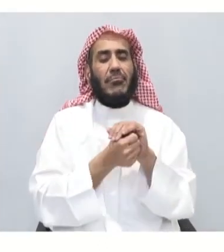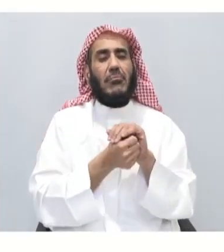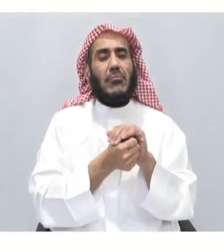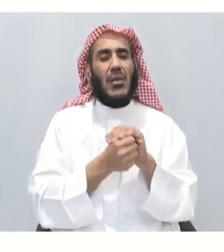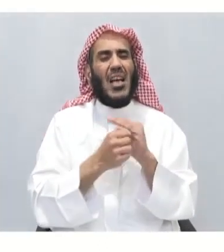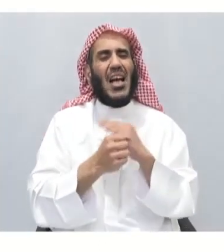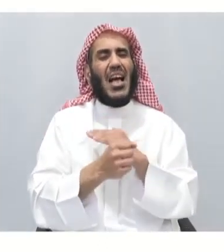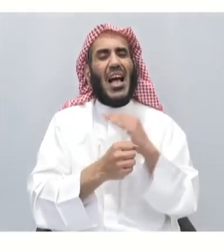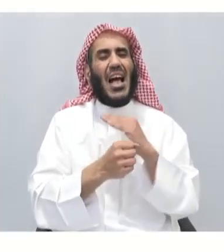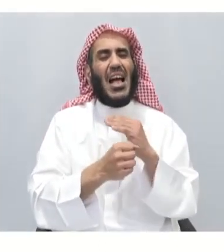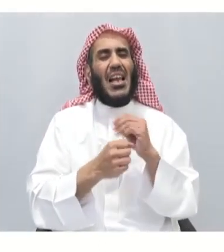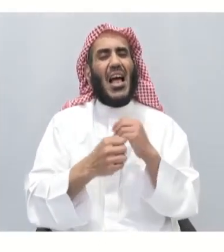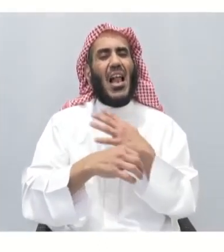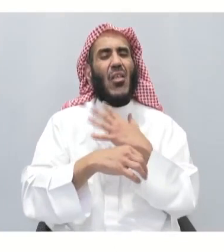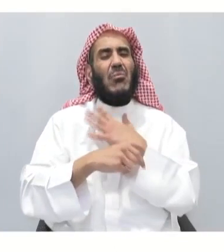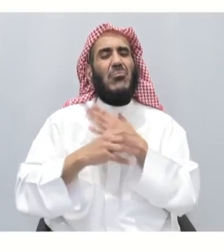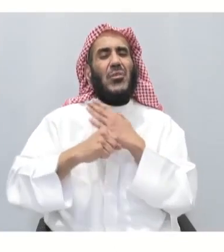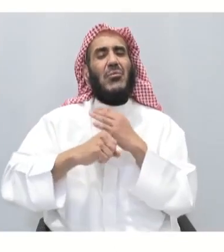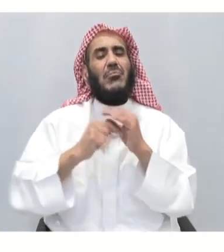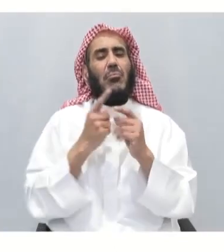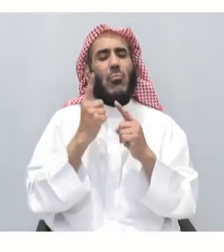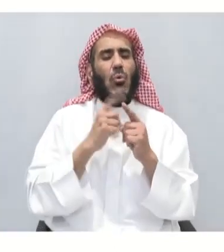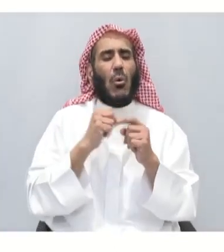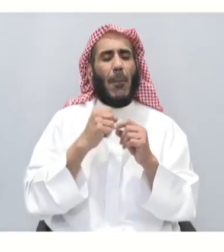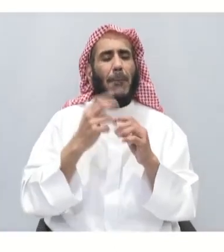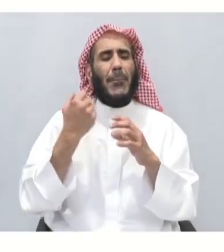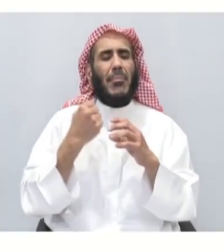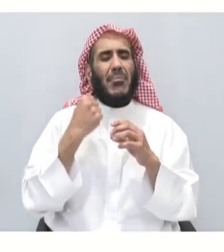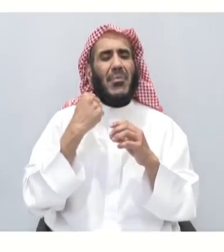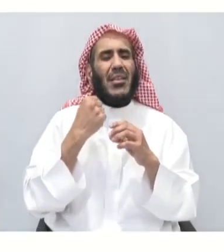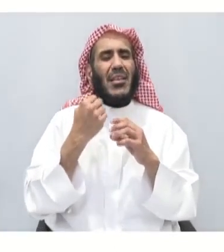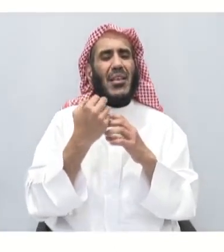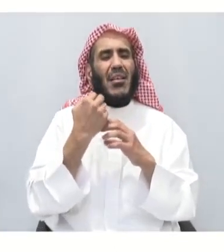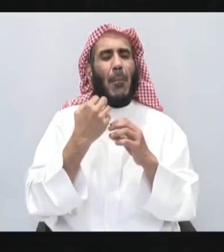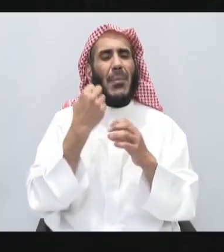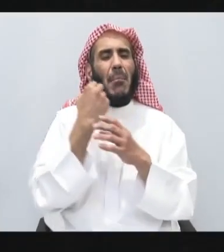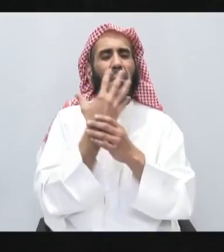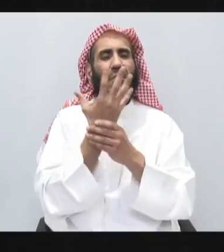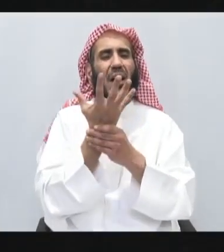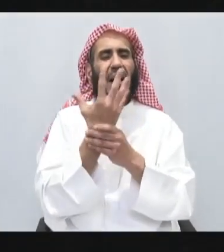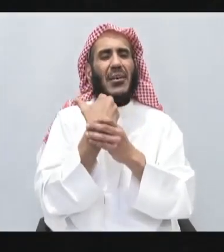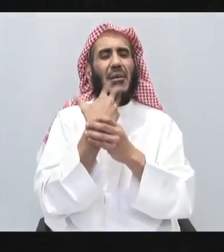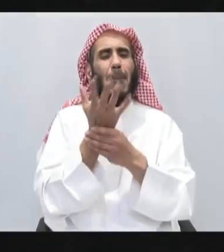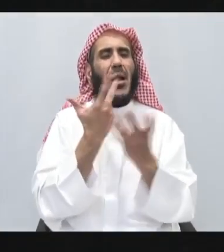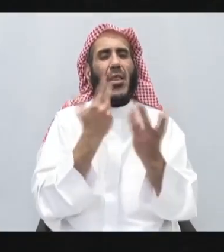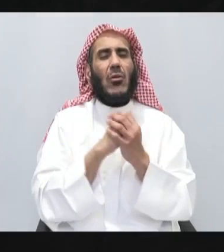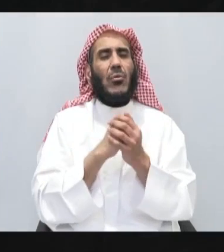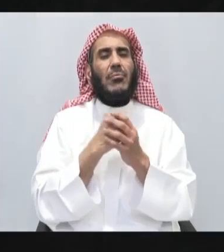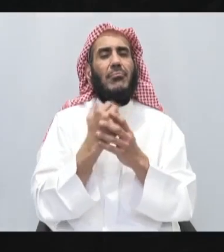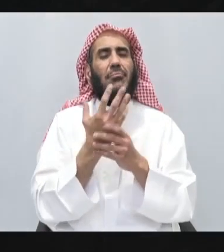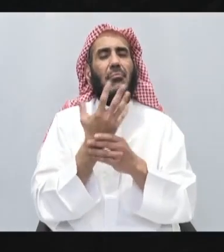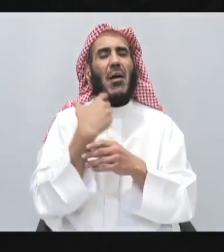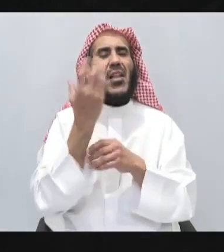اعلى العضد عندما تقوم بثني او تقومين بثني المرفق ماذا يحدث